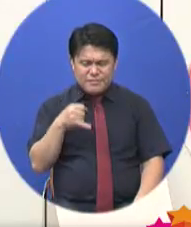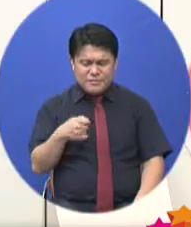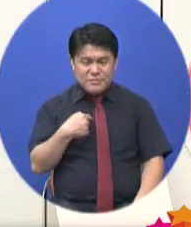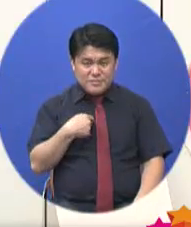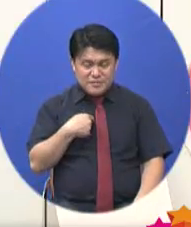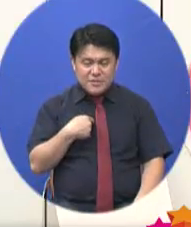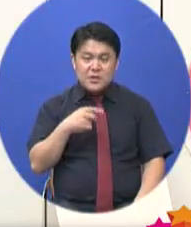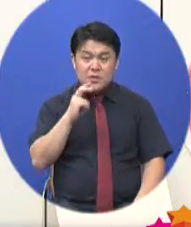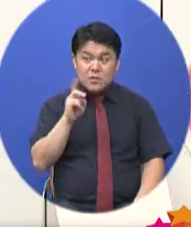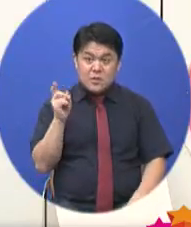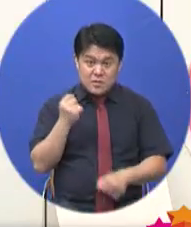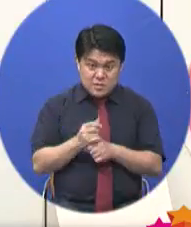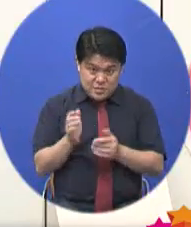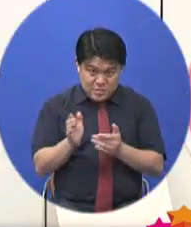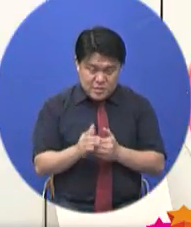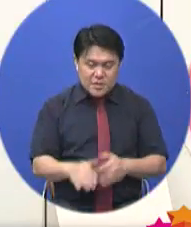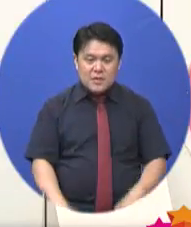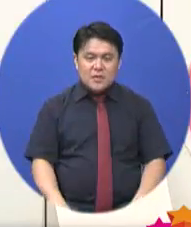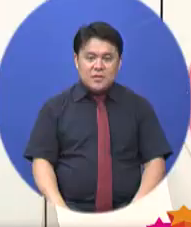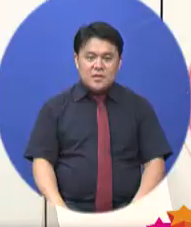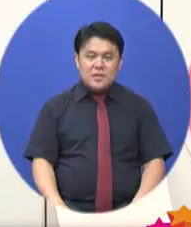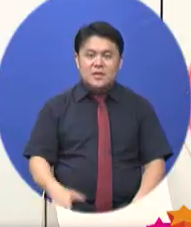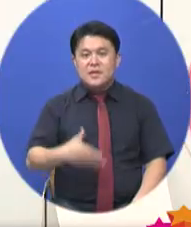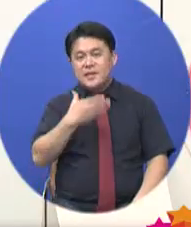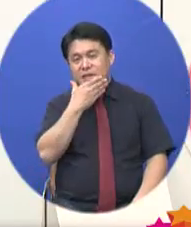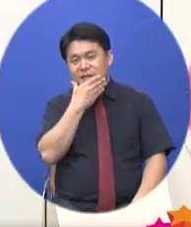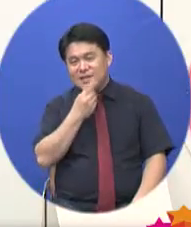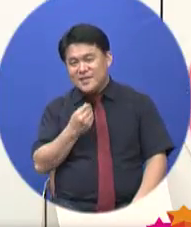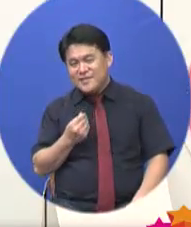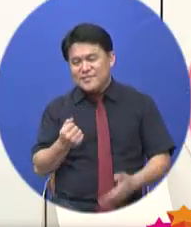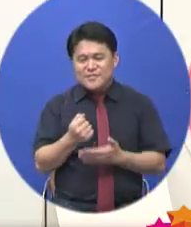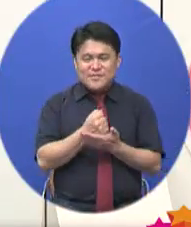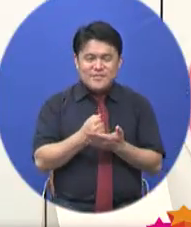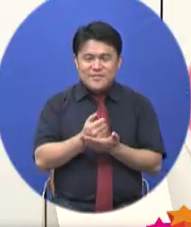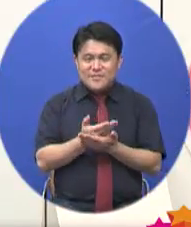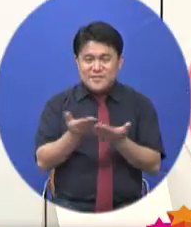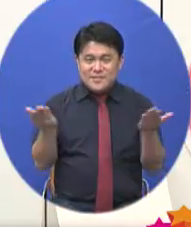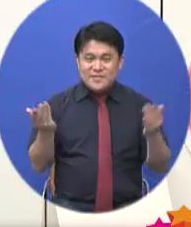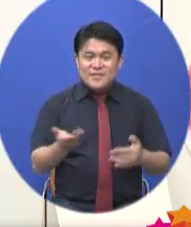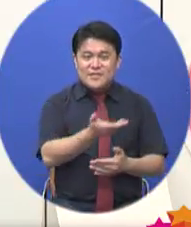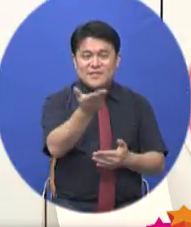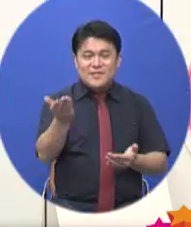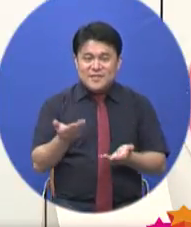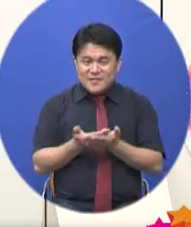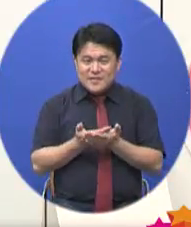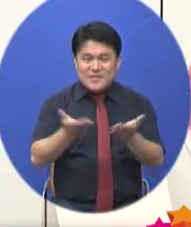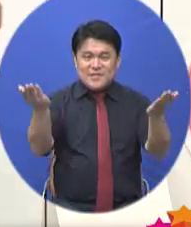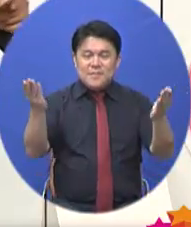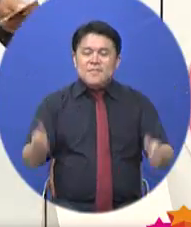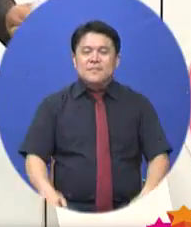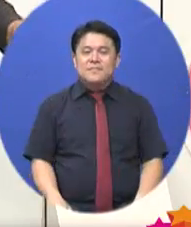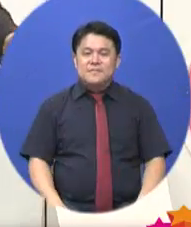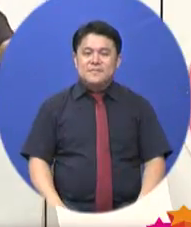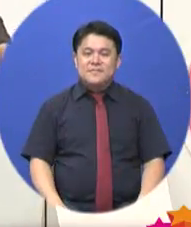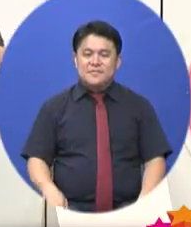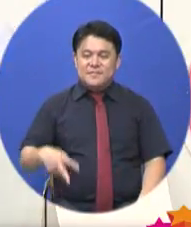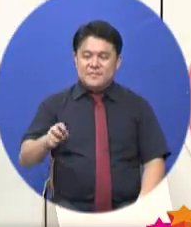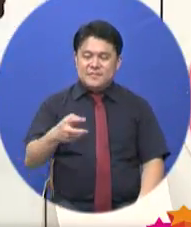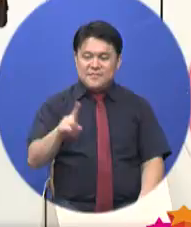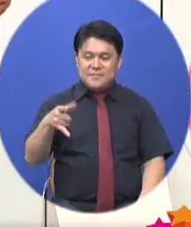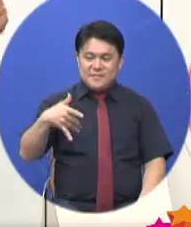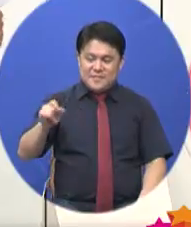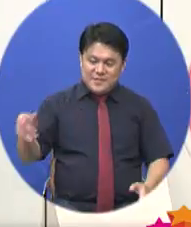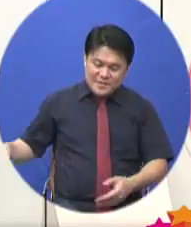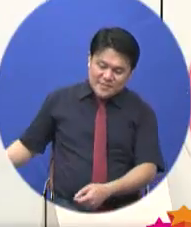곡이고 그 행운을 드립니다. 여러분께 드립니다.